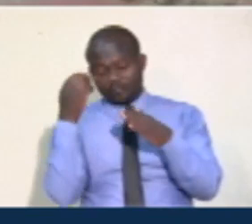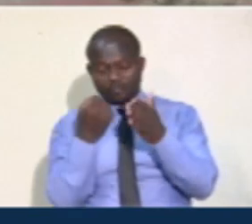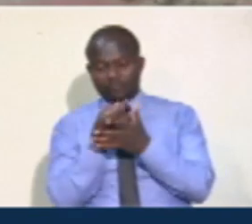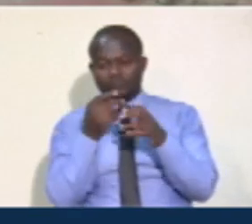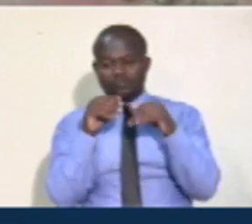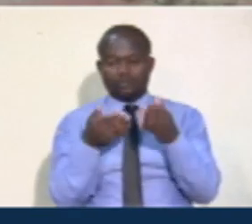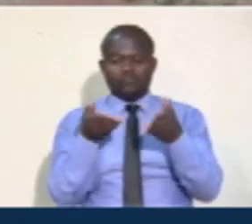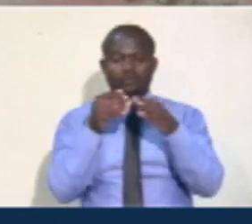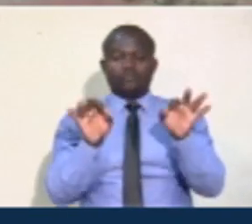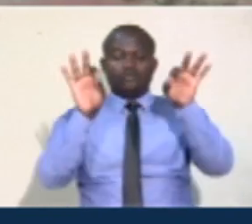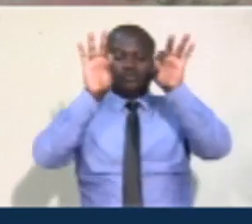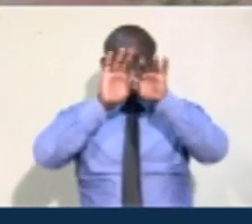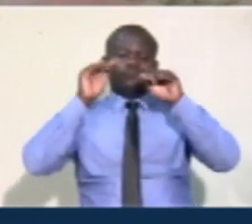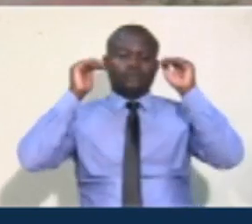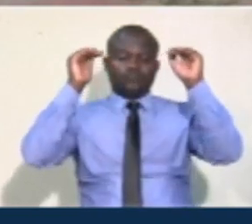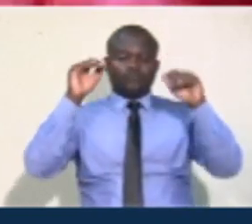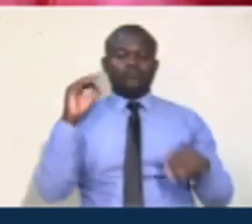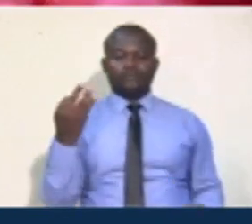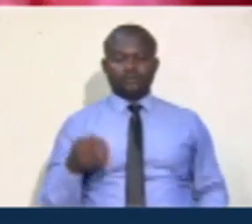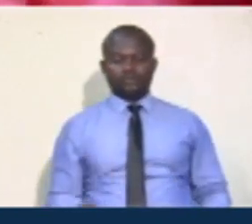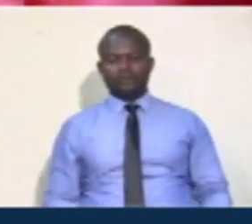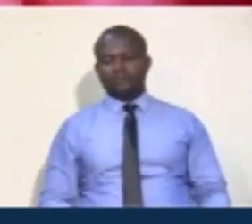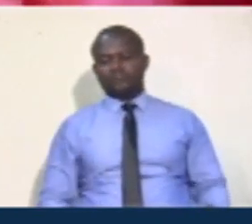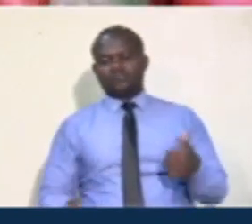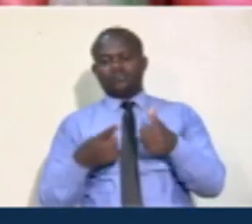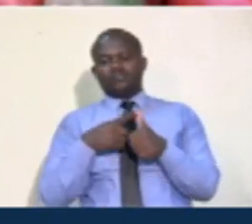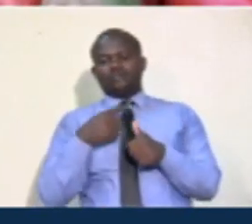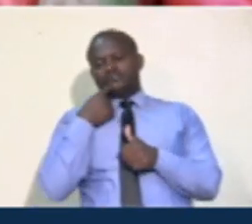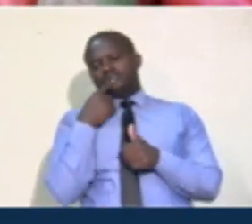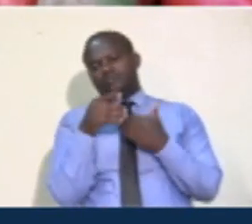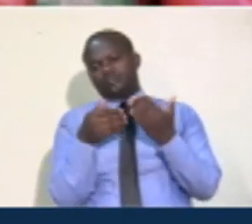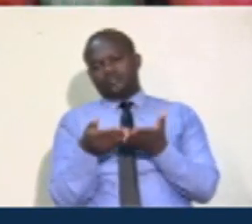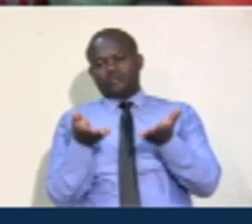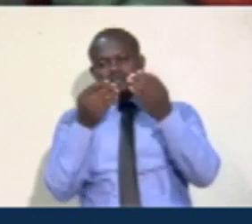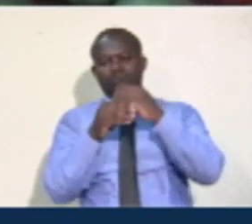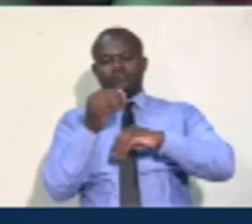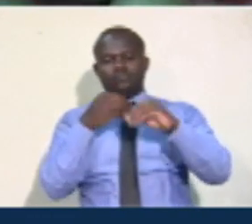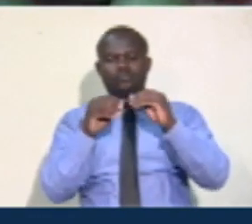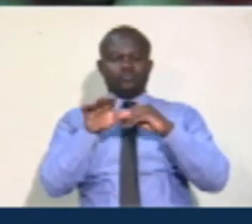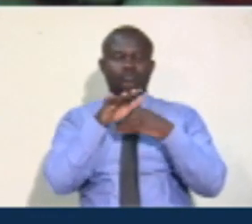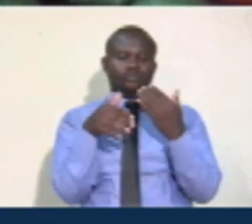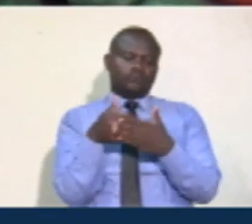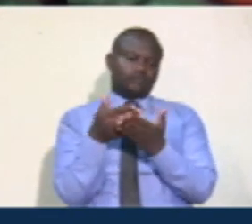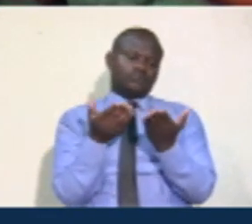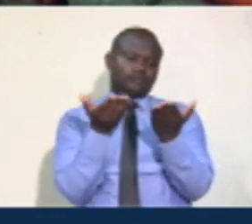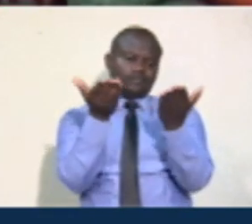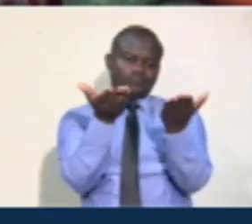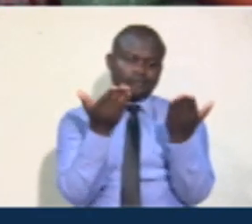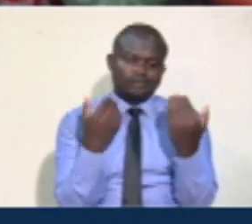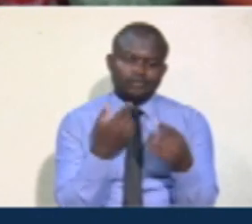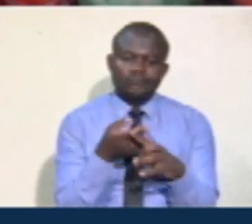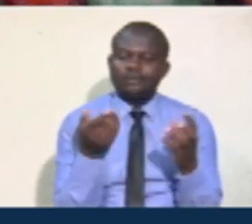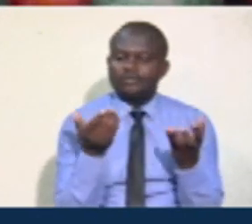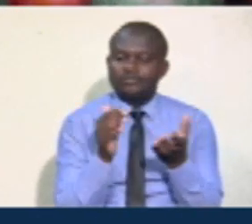izamuka ry'ibiciro inyamukuru ari eshatu ya mbere hari izamuka ry'ibiciro ku masoko aho